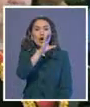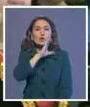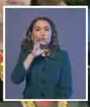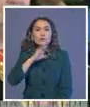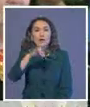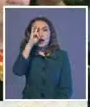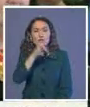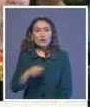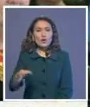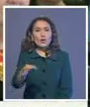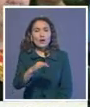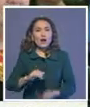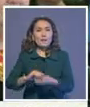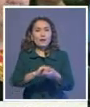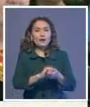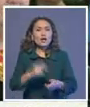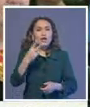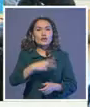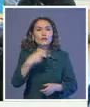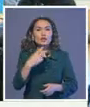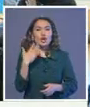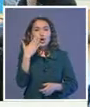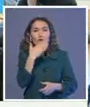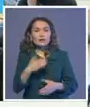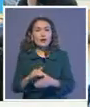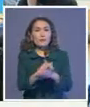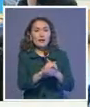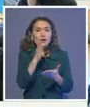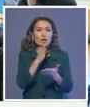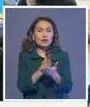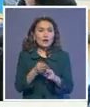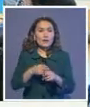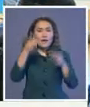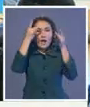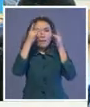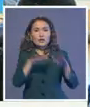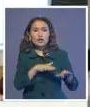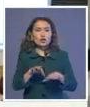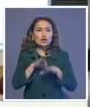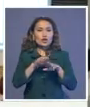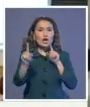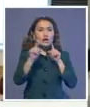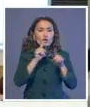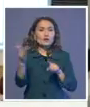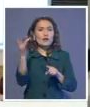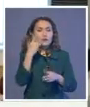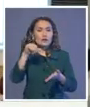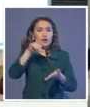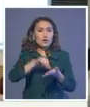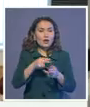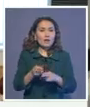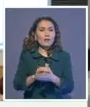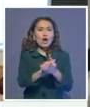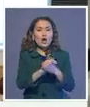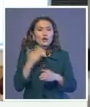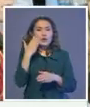Солтүстік Қазақстан облыстық ассамблеясында 22 ұлттық бірлестік тіркелген. Олар өңірдегі мәдени іс-шаралар мен жиындардың басы қасында